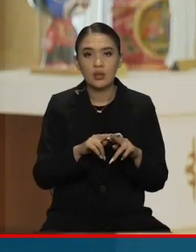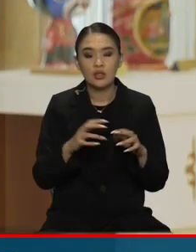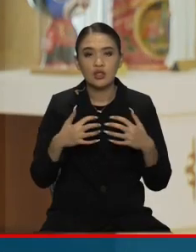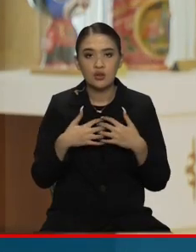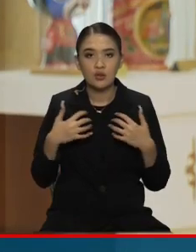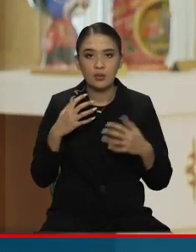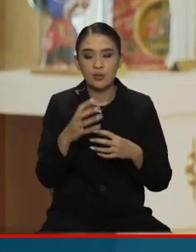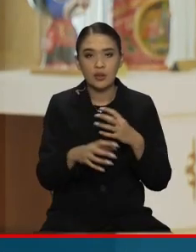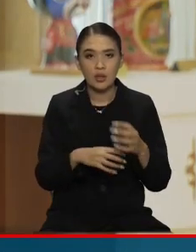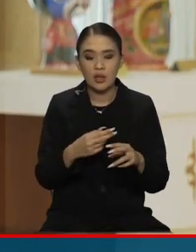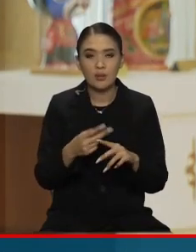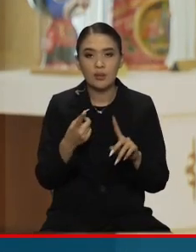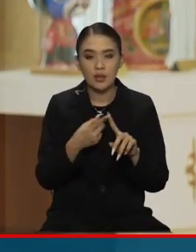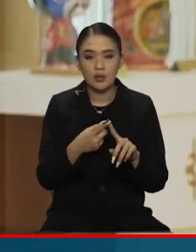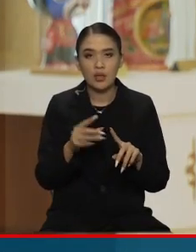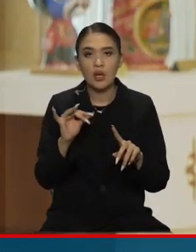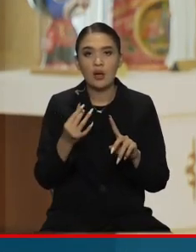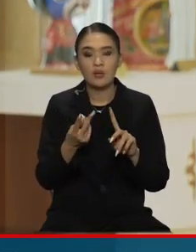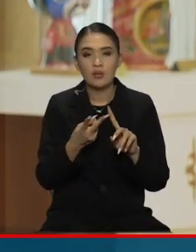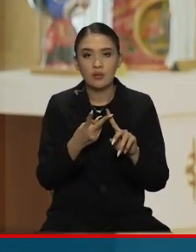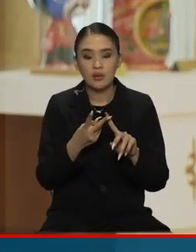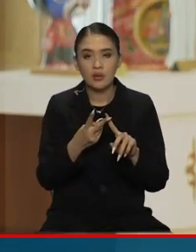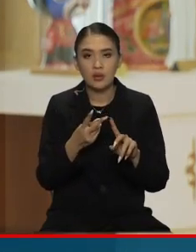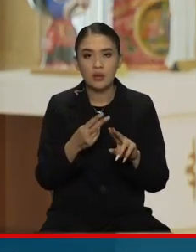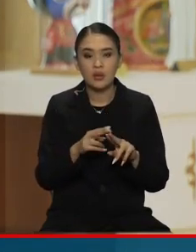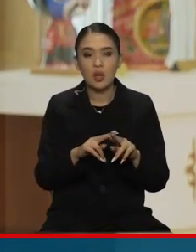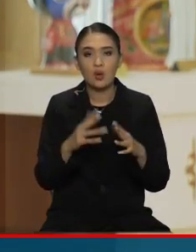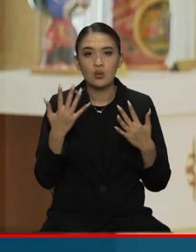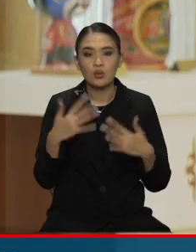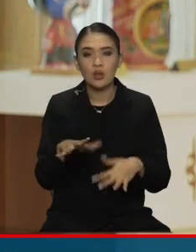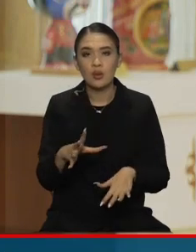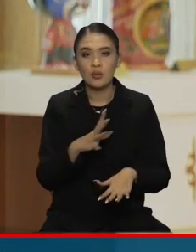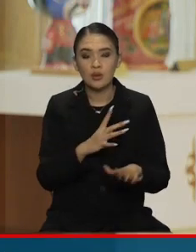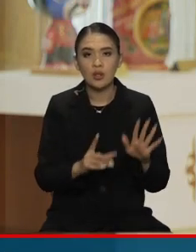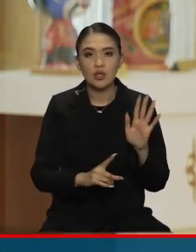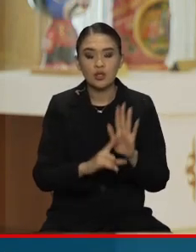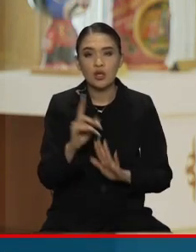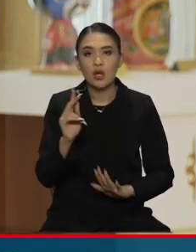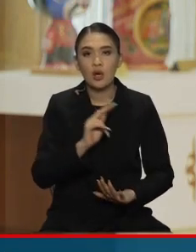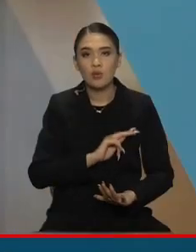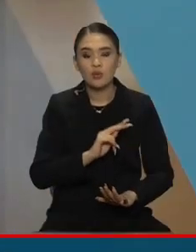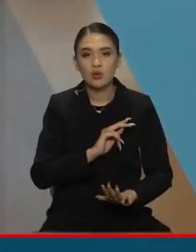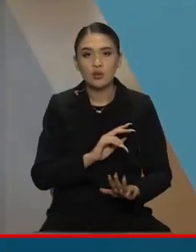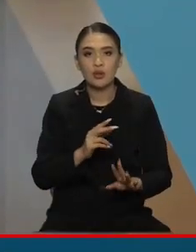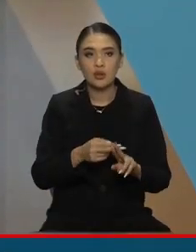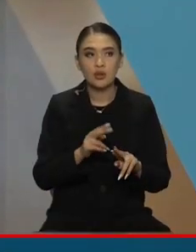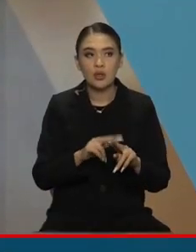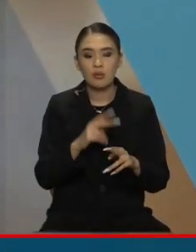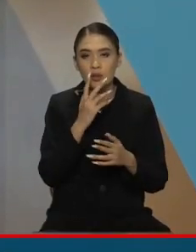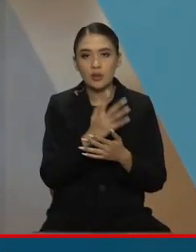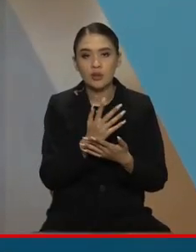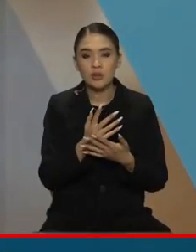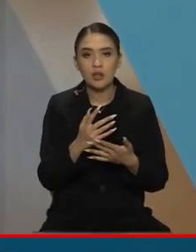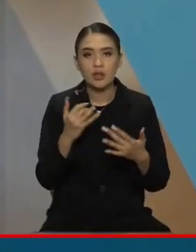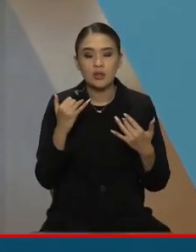это раз во-вторых уже начата работа по отводу лесосек то есть мы должны эти